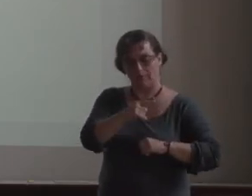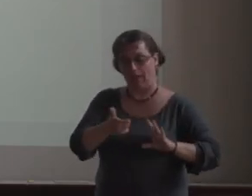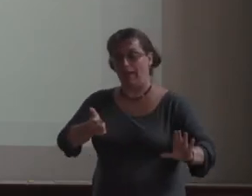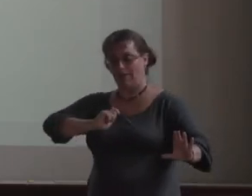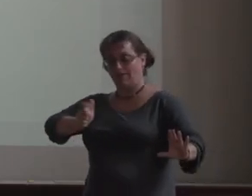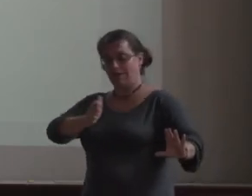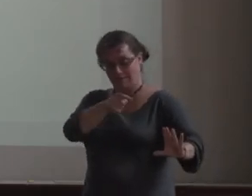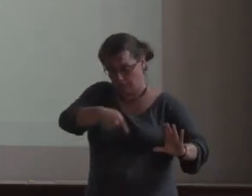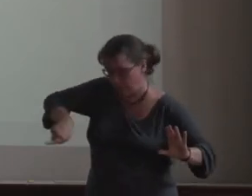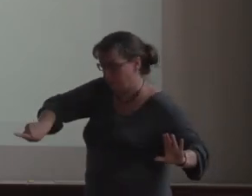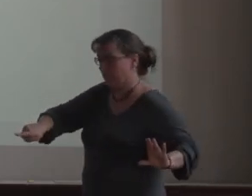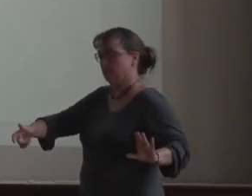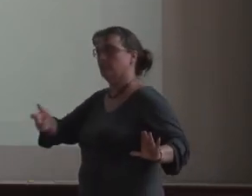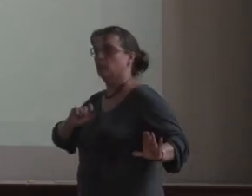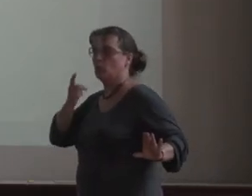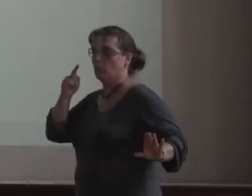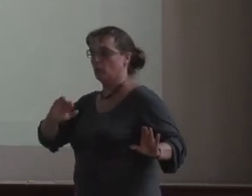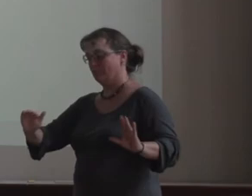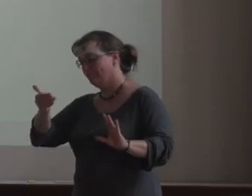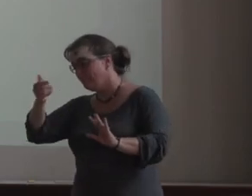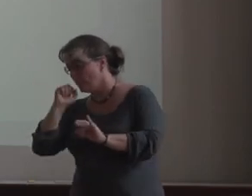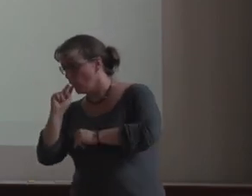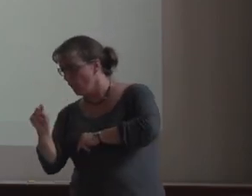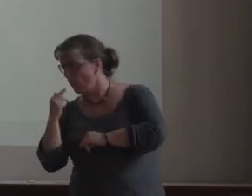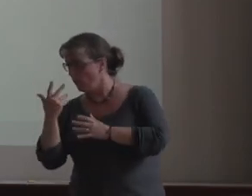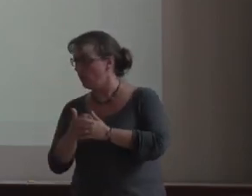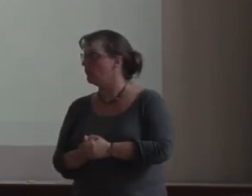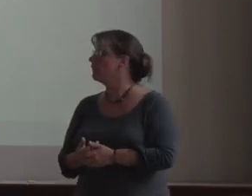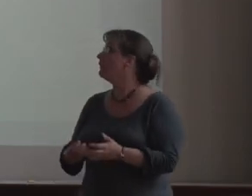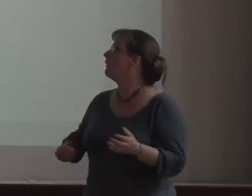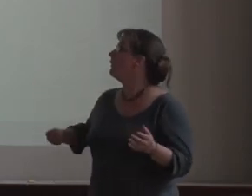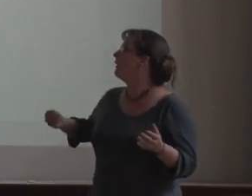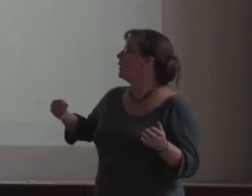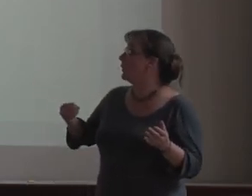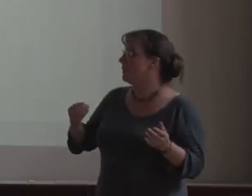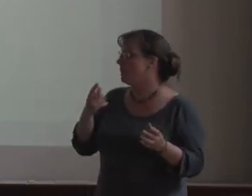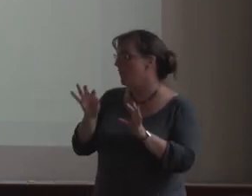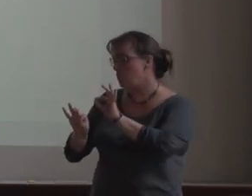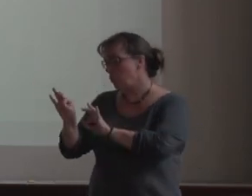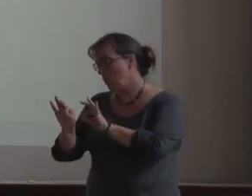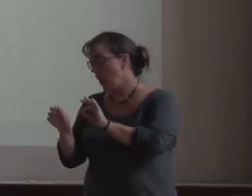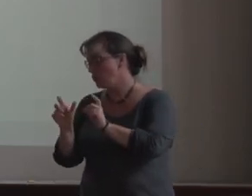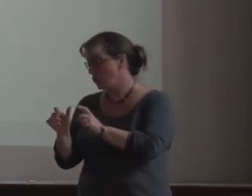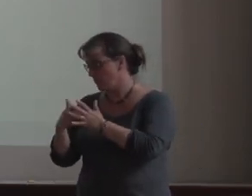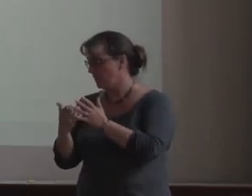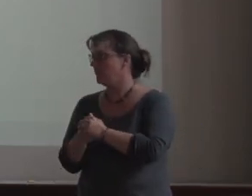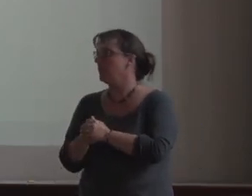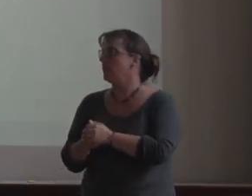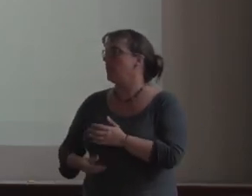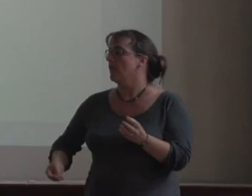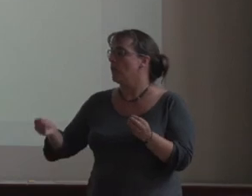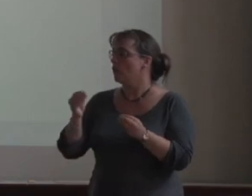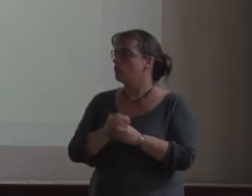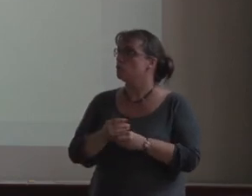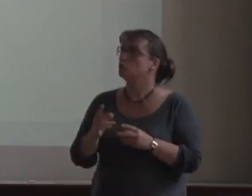IVI. Et généralement, il n'y a pas de règles complètement en dur, mais généralement,